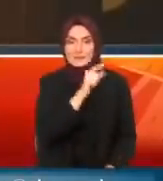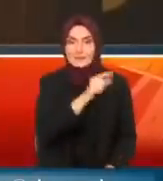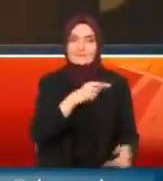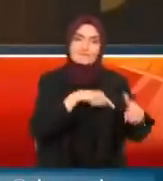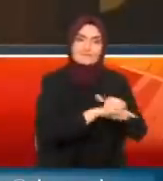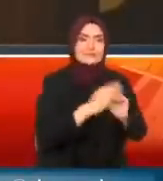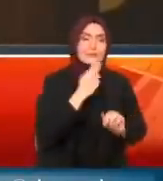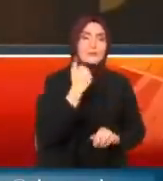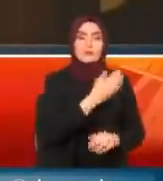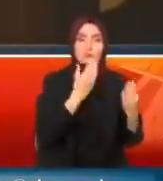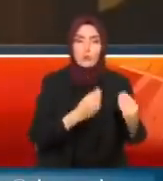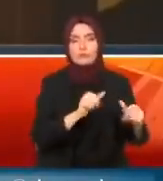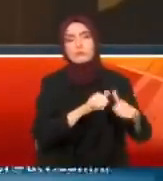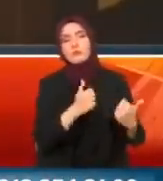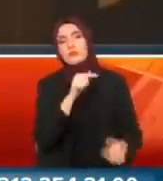boşanmıştı.